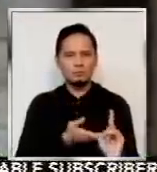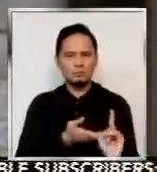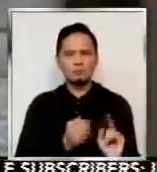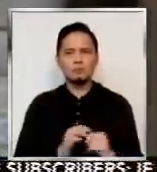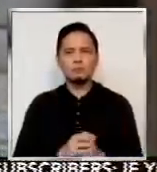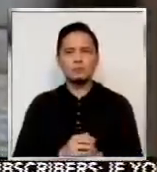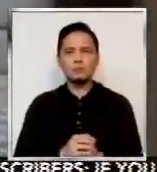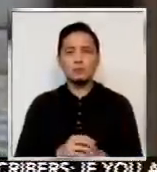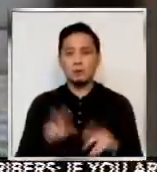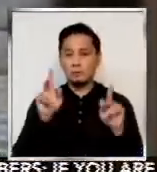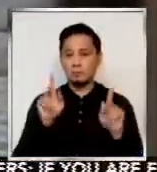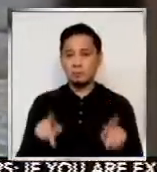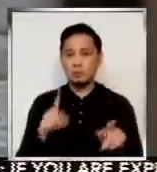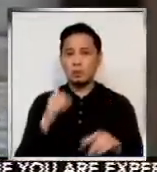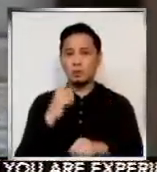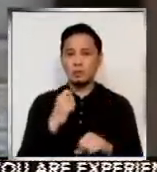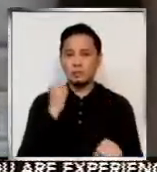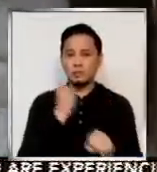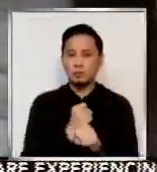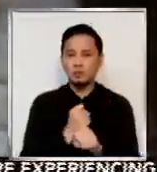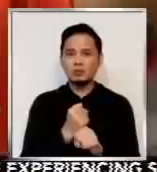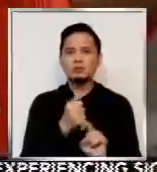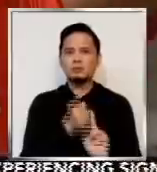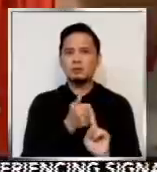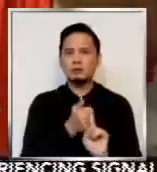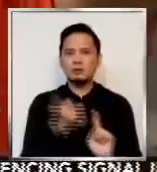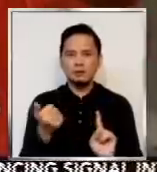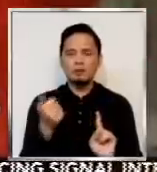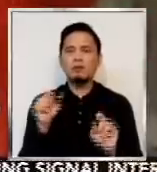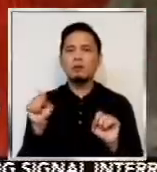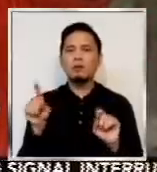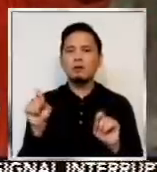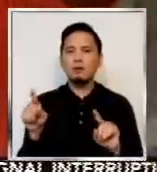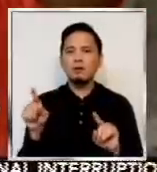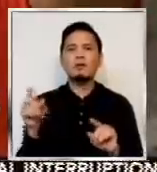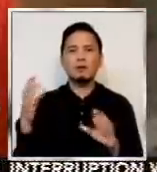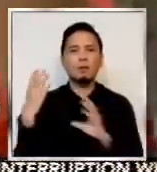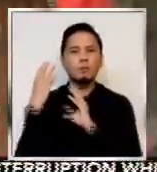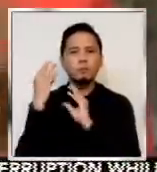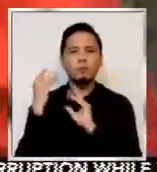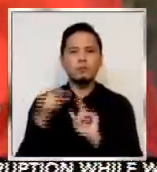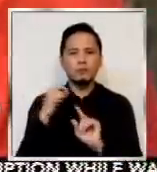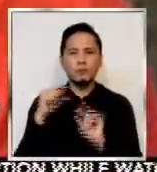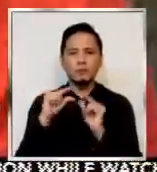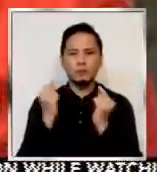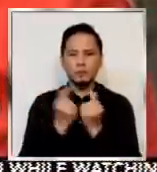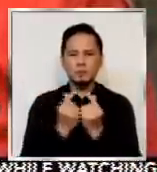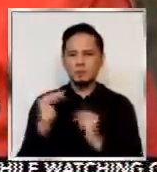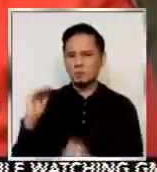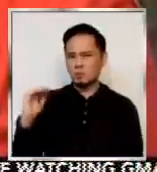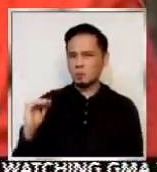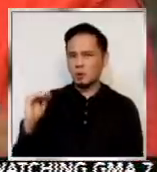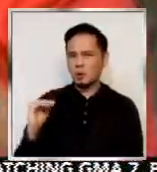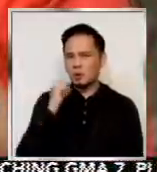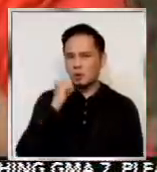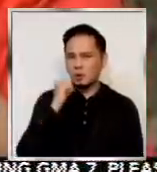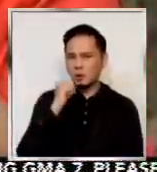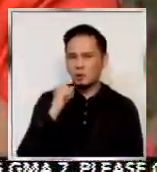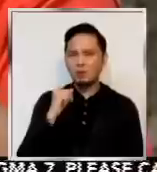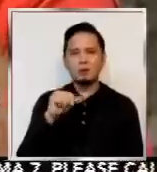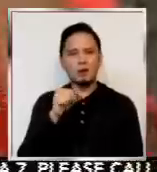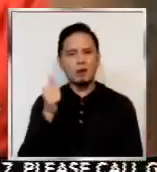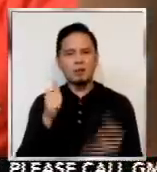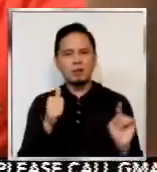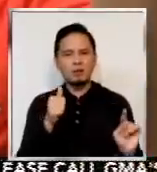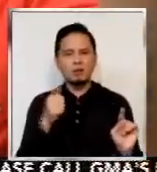taon, nagtinda na rin ang mga unan sa kanila ang grupo. Maliit na babae, matangkad, mga edad rin siguro niya 40, mahigit. Tapos